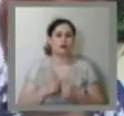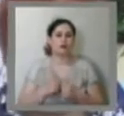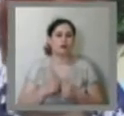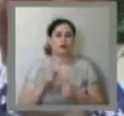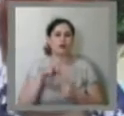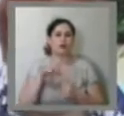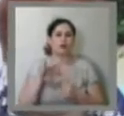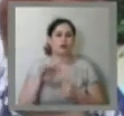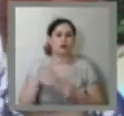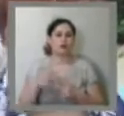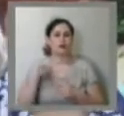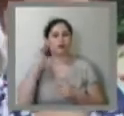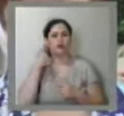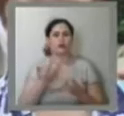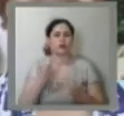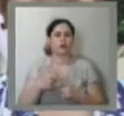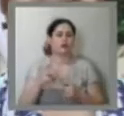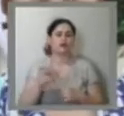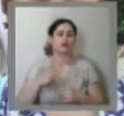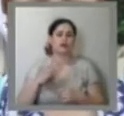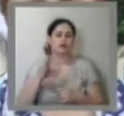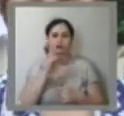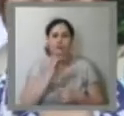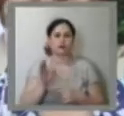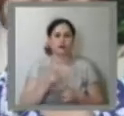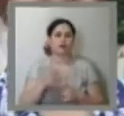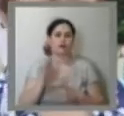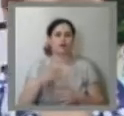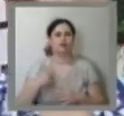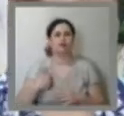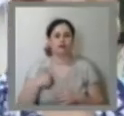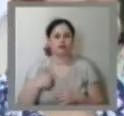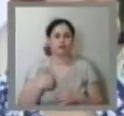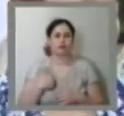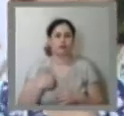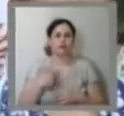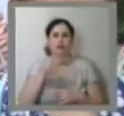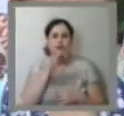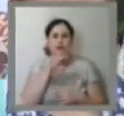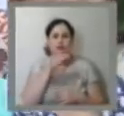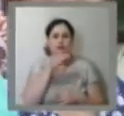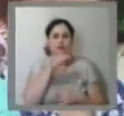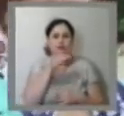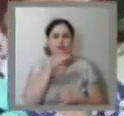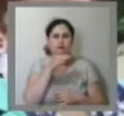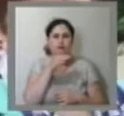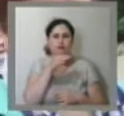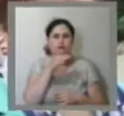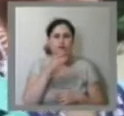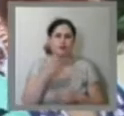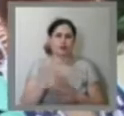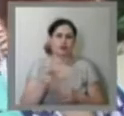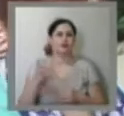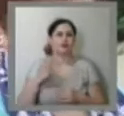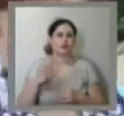і думаю, ну ж не дождеться, думаю, буду холостяком. Коли моп і дождалася. І